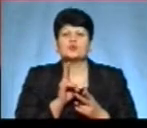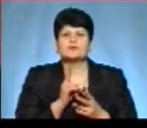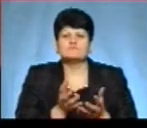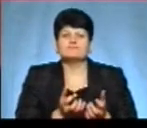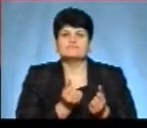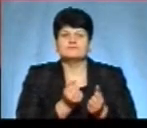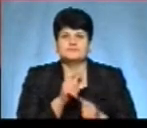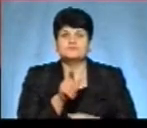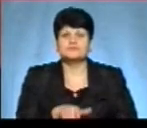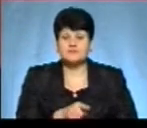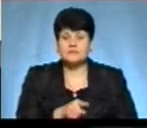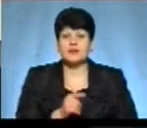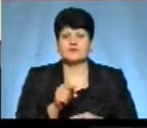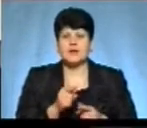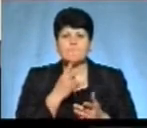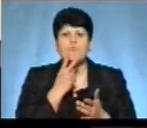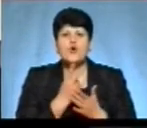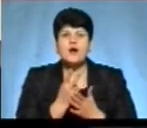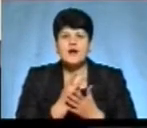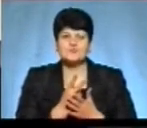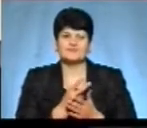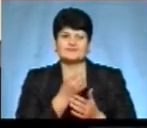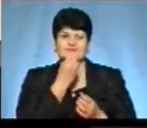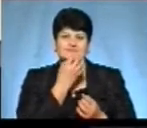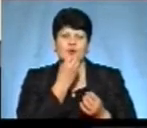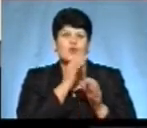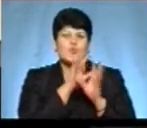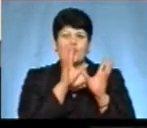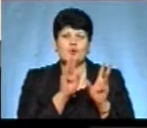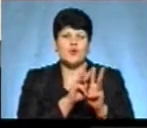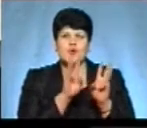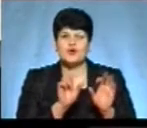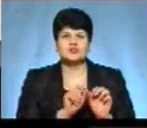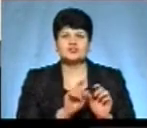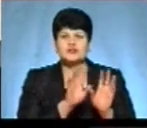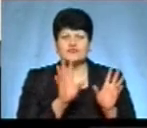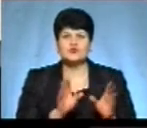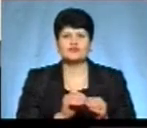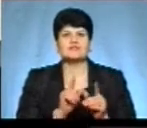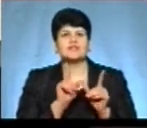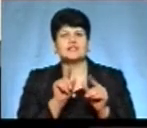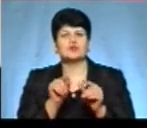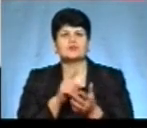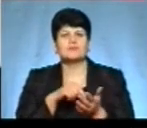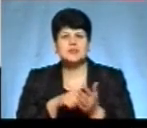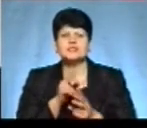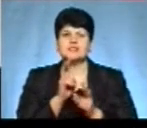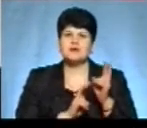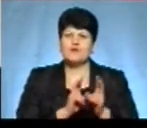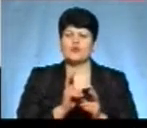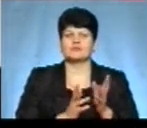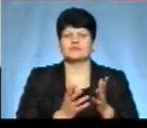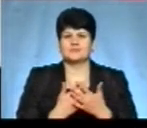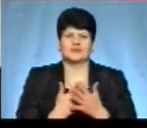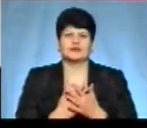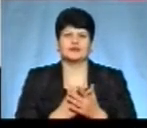І, перш за все, вони показують позитив про своїх кандидатів, про, наприклад, їхні відвідування міст, заводів, підприємств, фабрик, про їхні